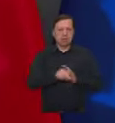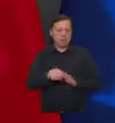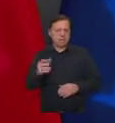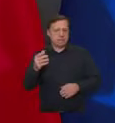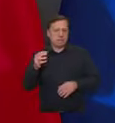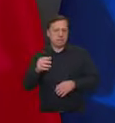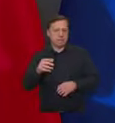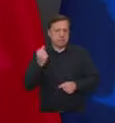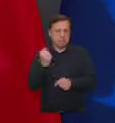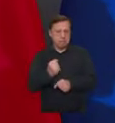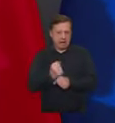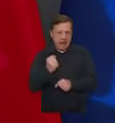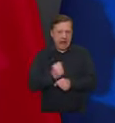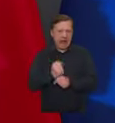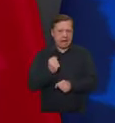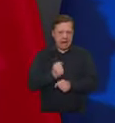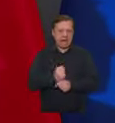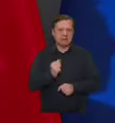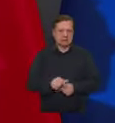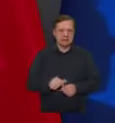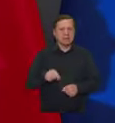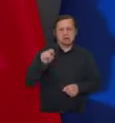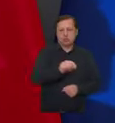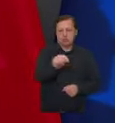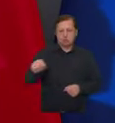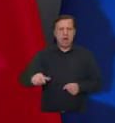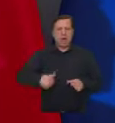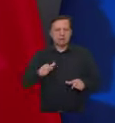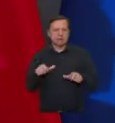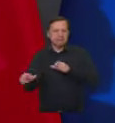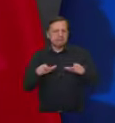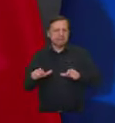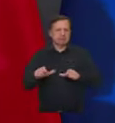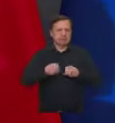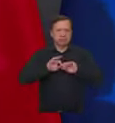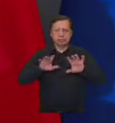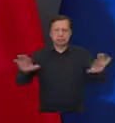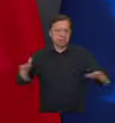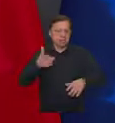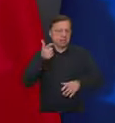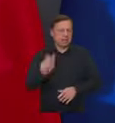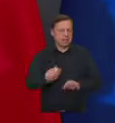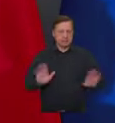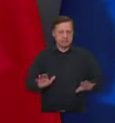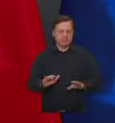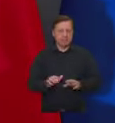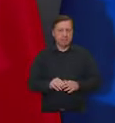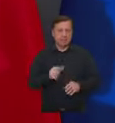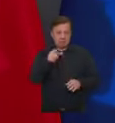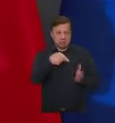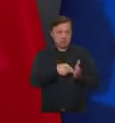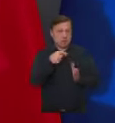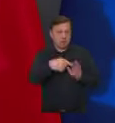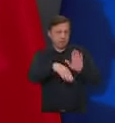tym obszarze, który jest niezbędny, żeby powstrzymać tą epidemię. Również w tym rozporządzeniu